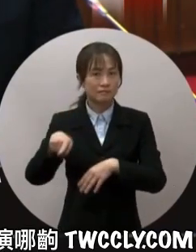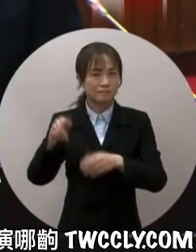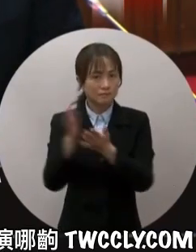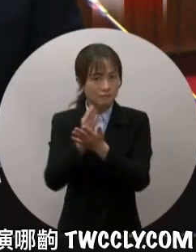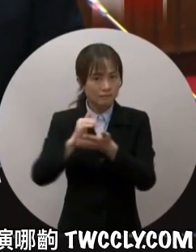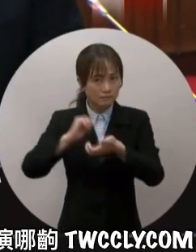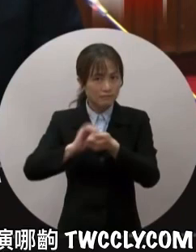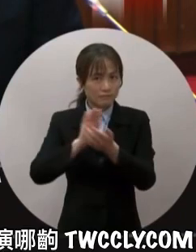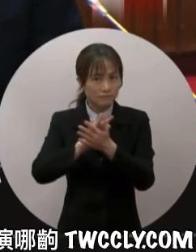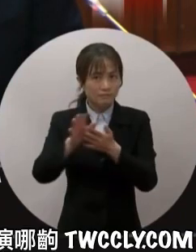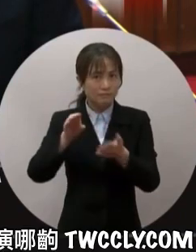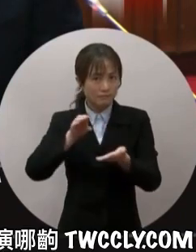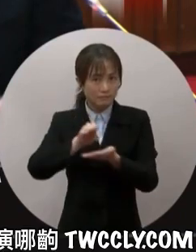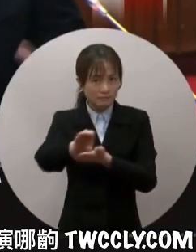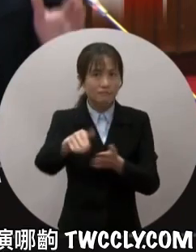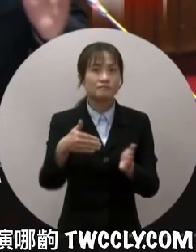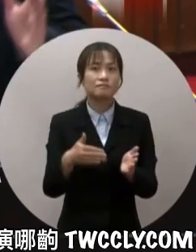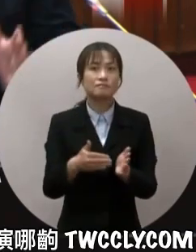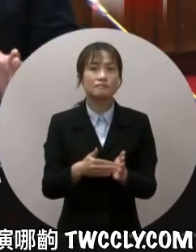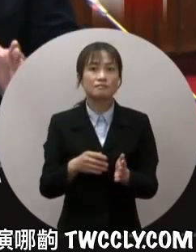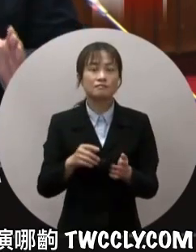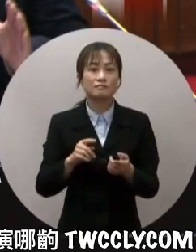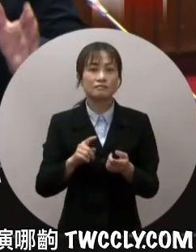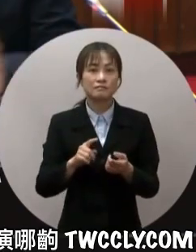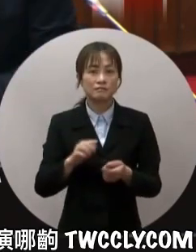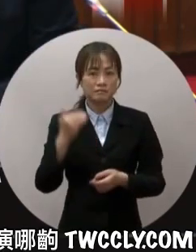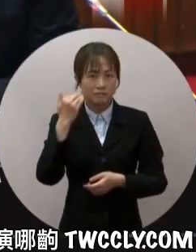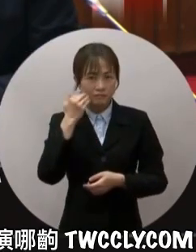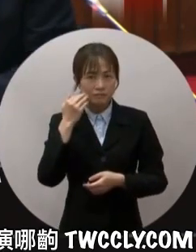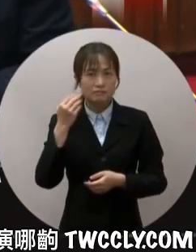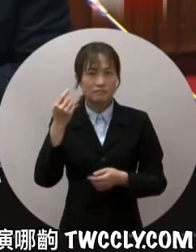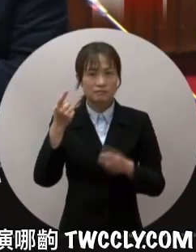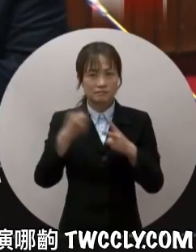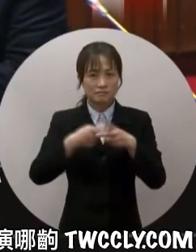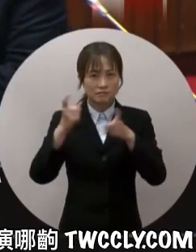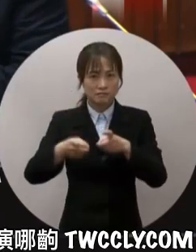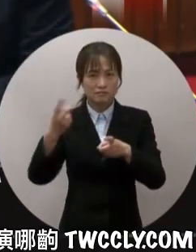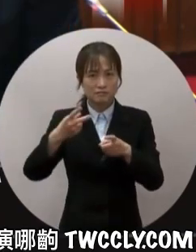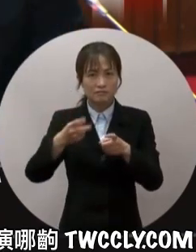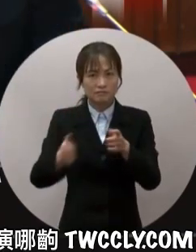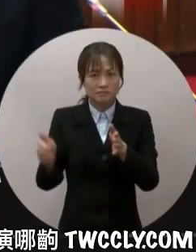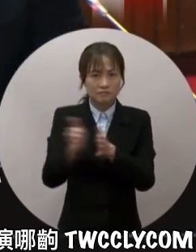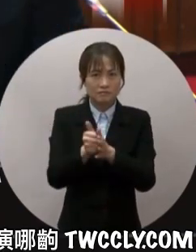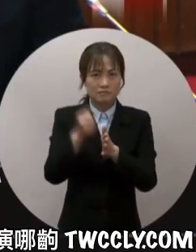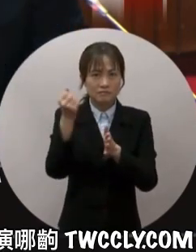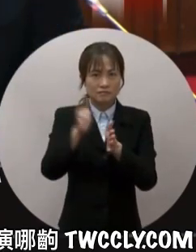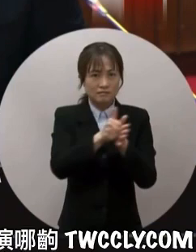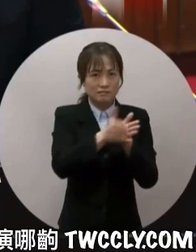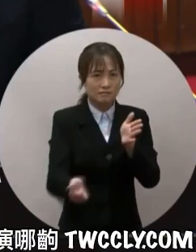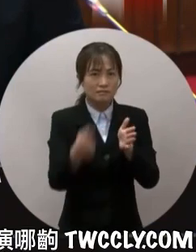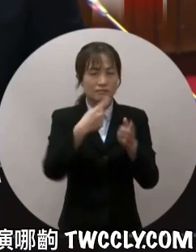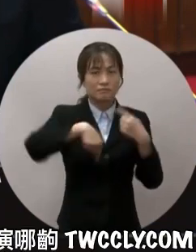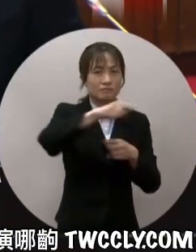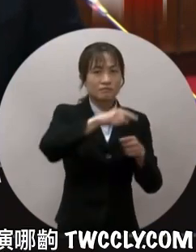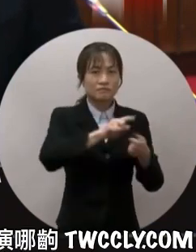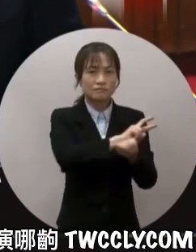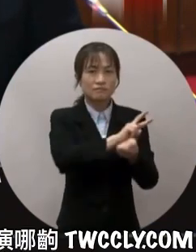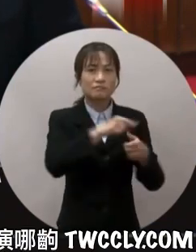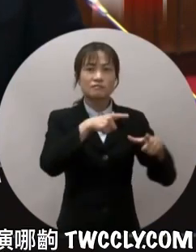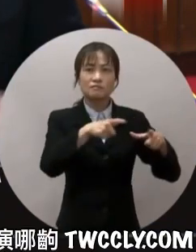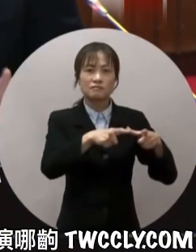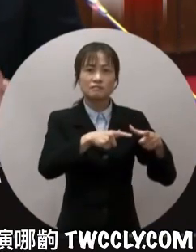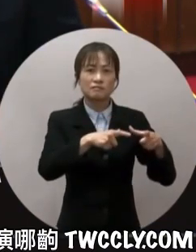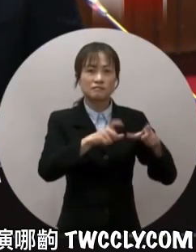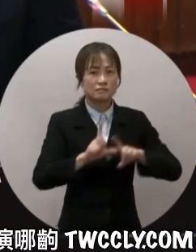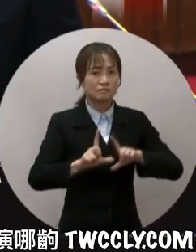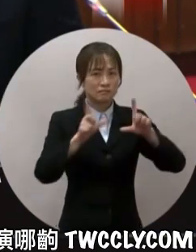我認為這個是對的方向如果你到了小港還在轉另外一個運輸再到東港的話到陵園東港的話這